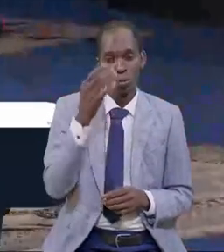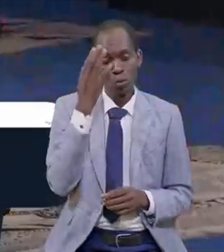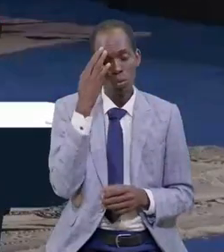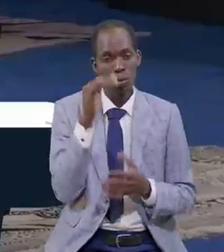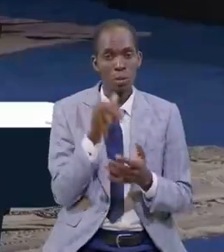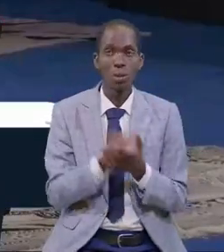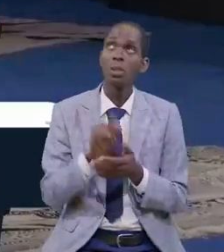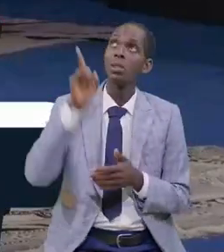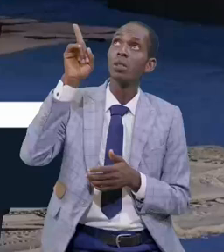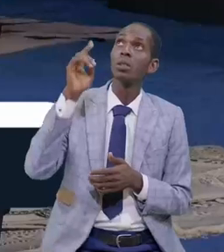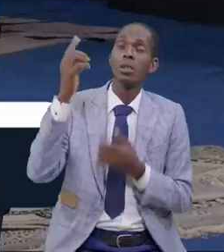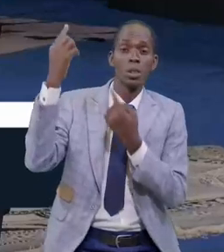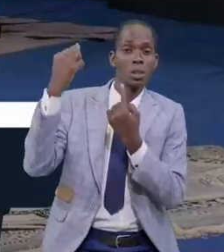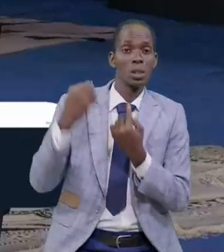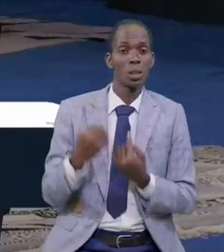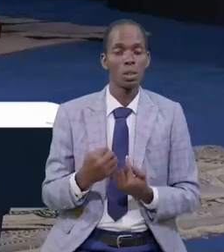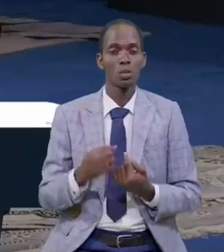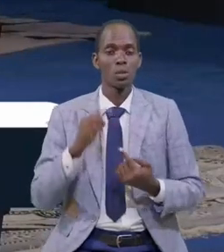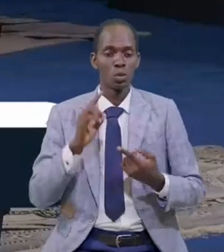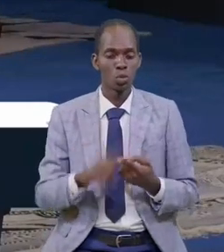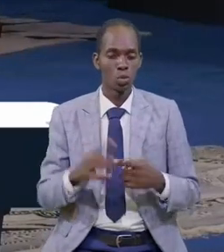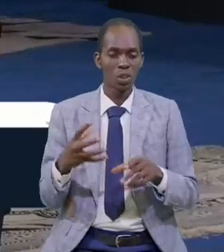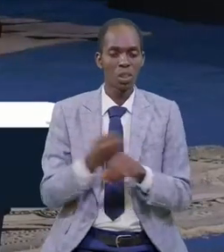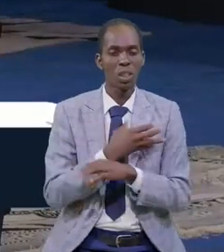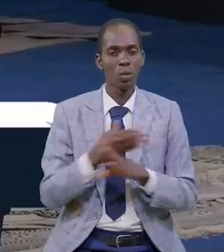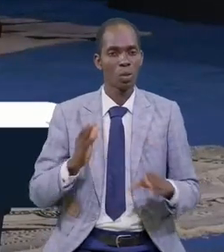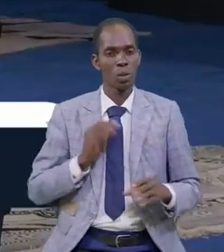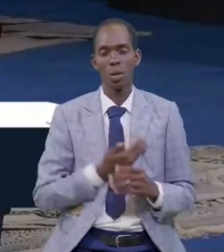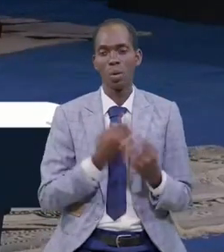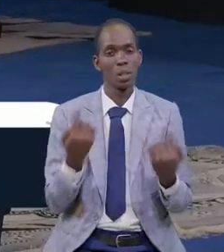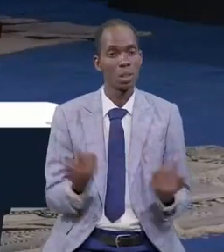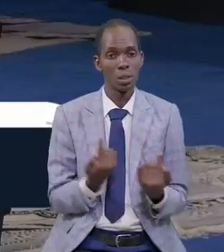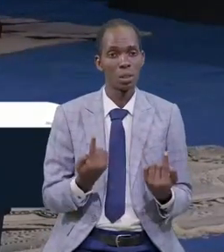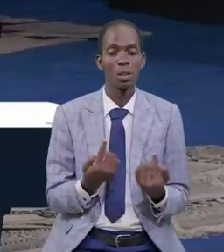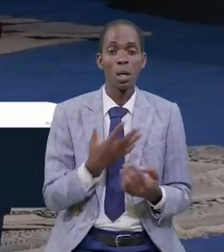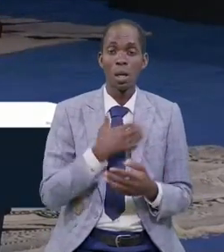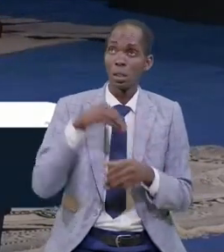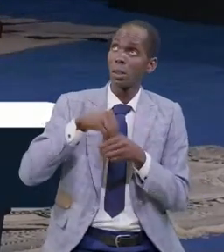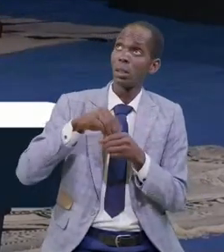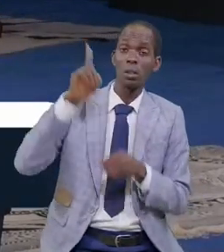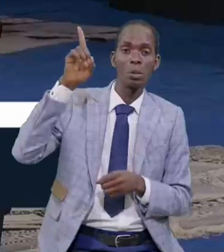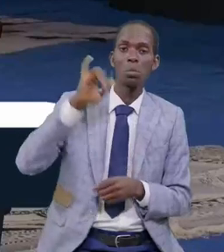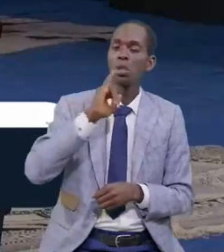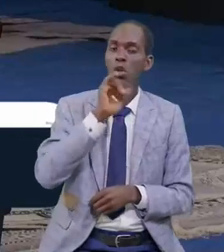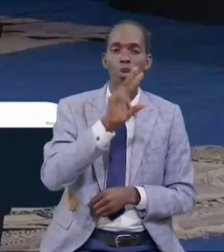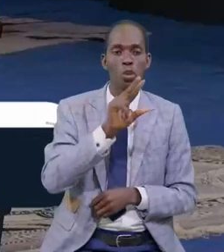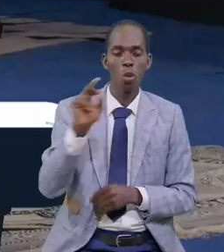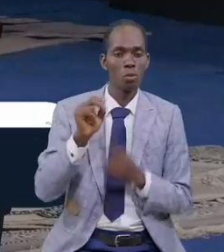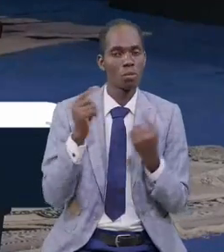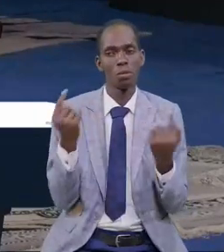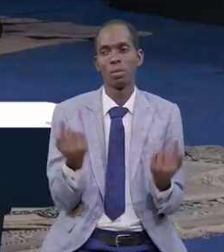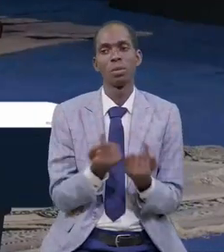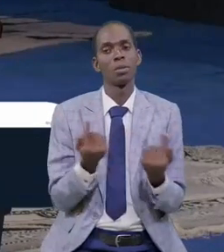ôter les péchés et il n'y a point en lui de péchés verset 6